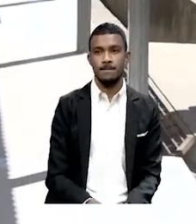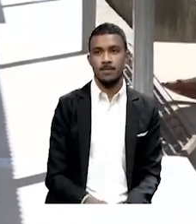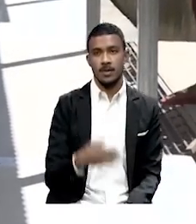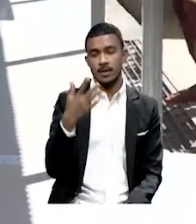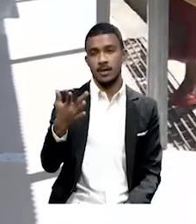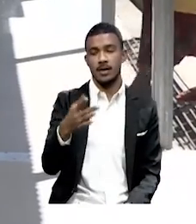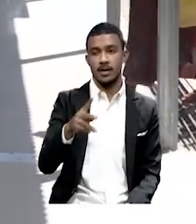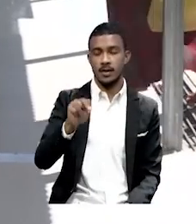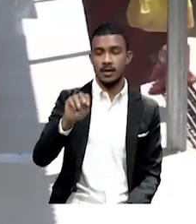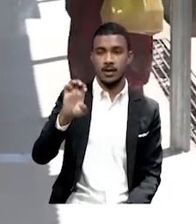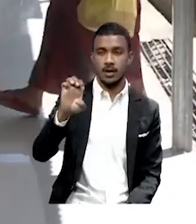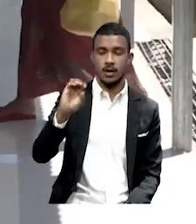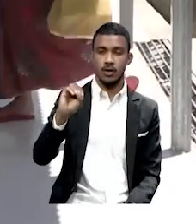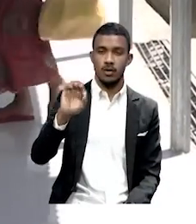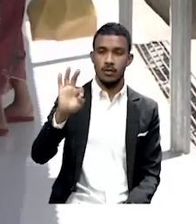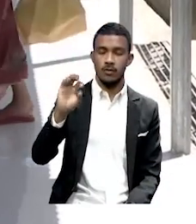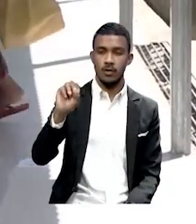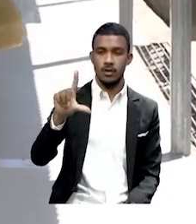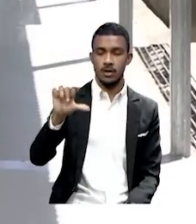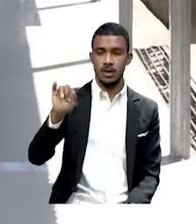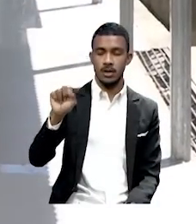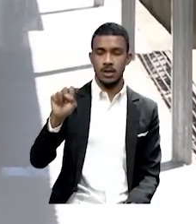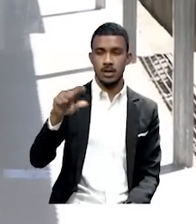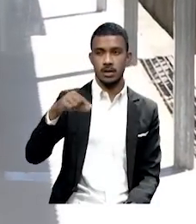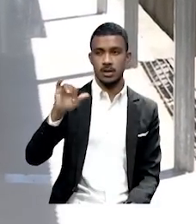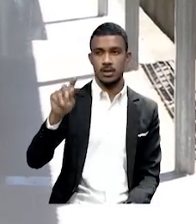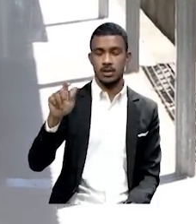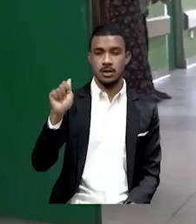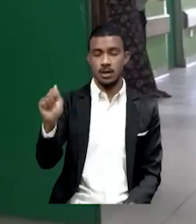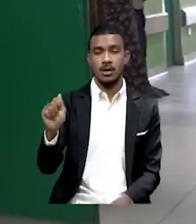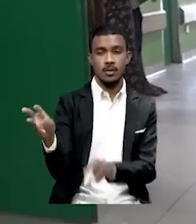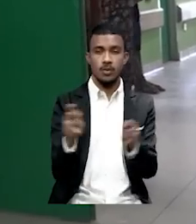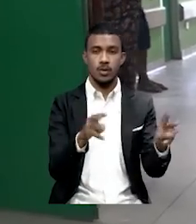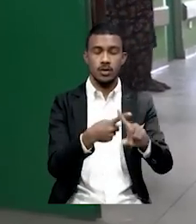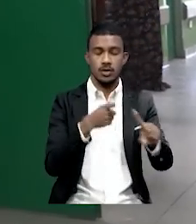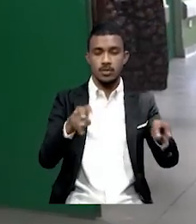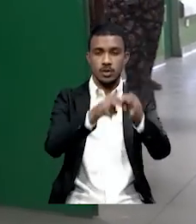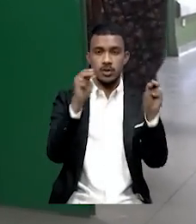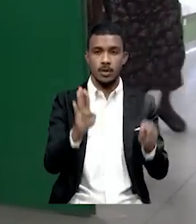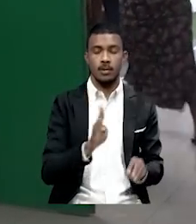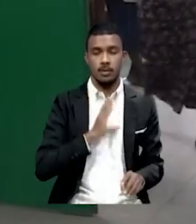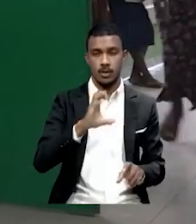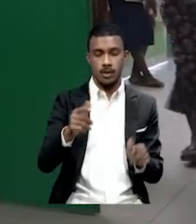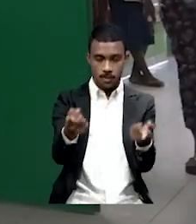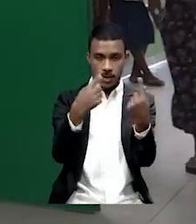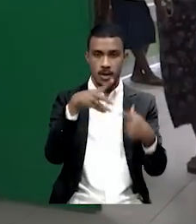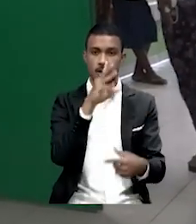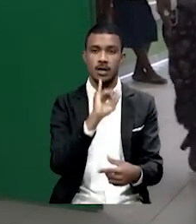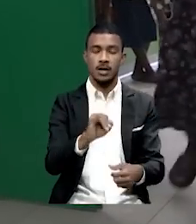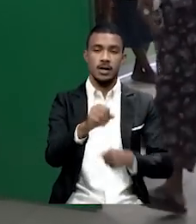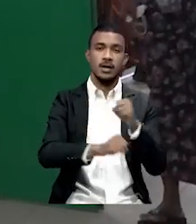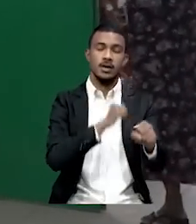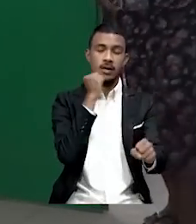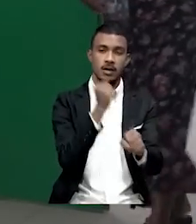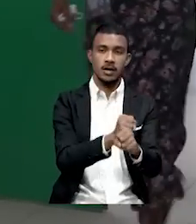Nefrologista ne fosasin katak paciente mora rins ne transfere ho hospital Bocau Tomé Dili e a início tinan rin